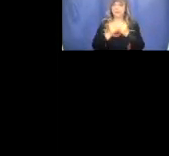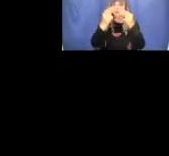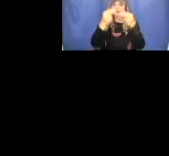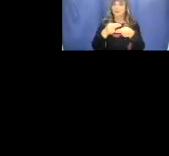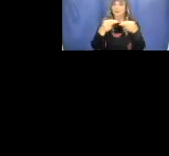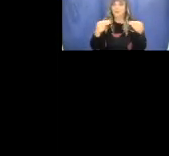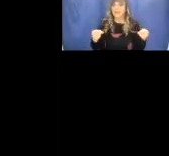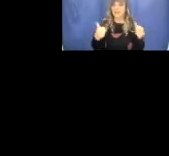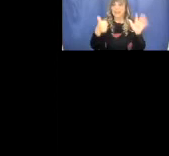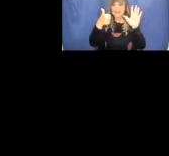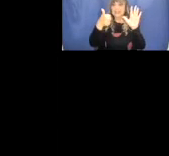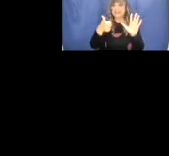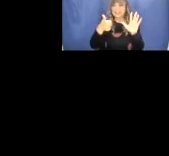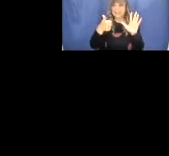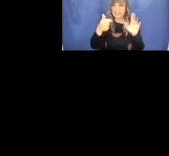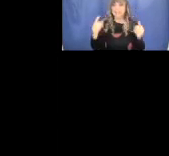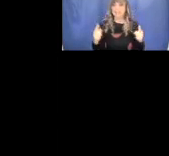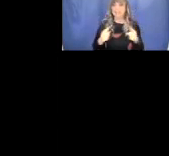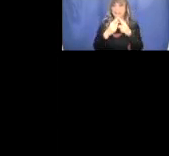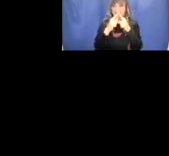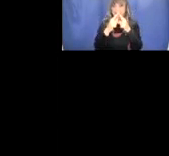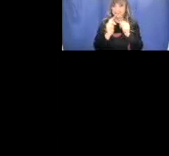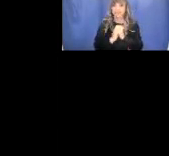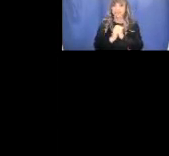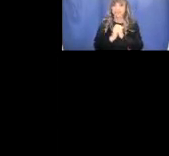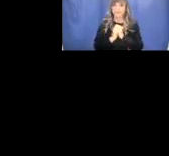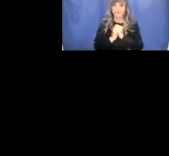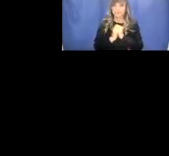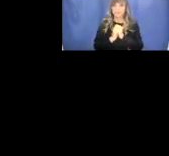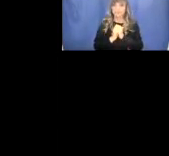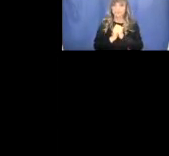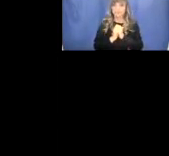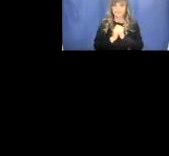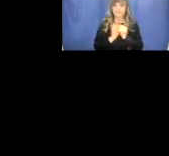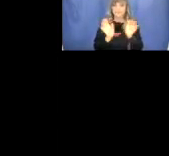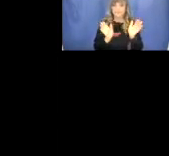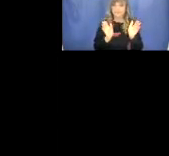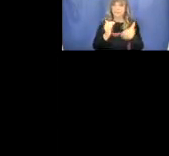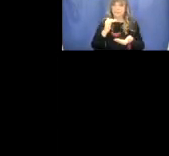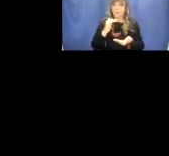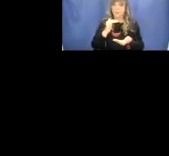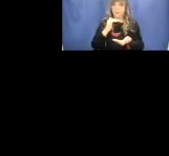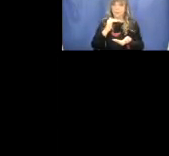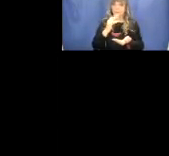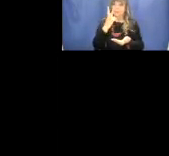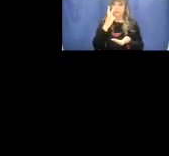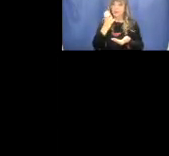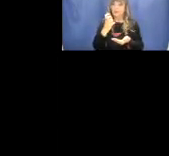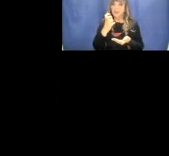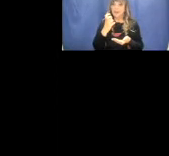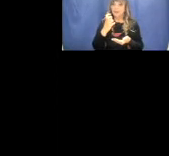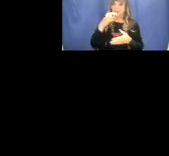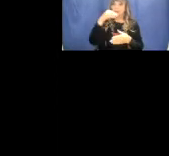6 vertici quindi dal cubo abbiamo trovato l'hotel